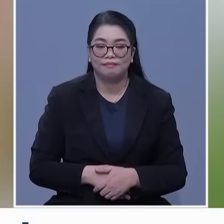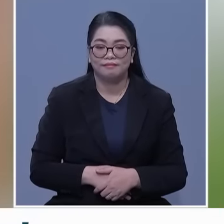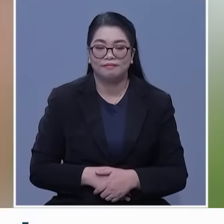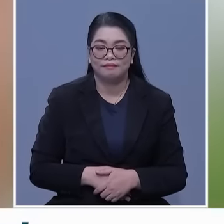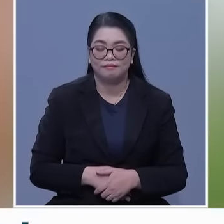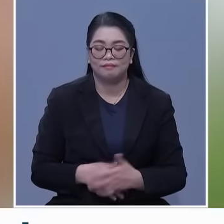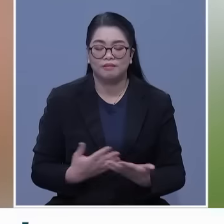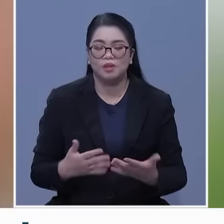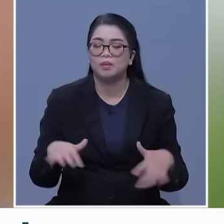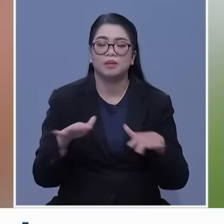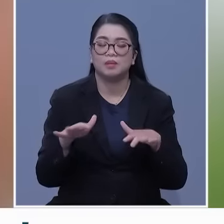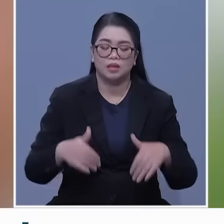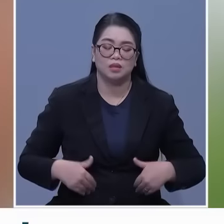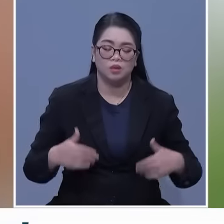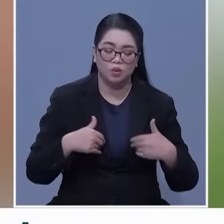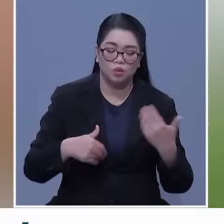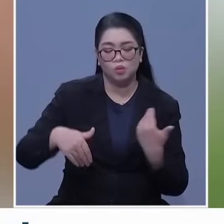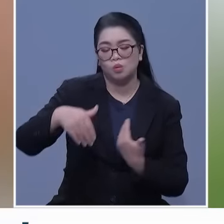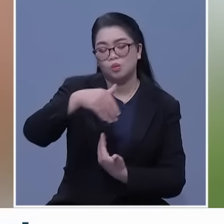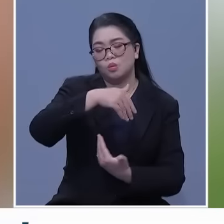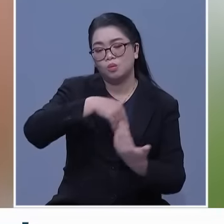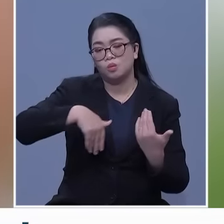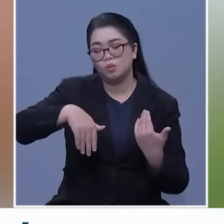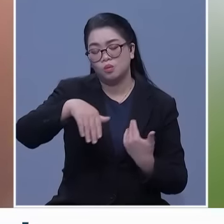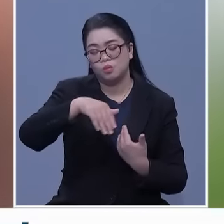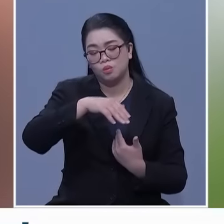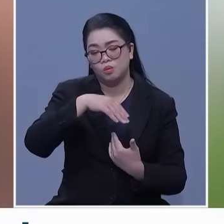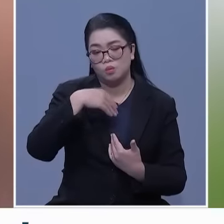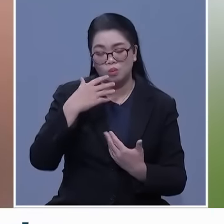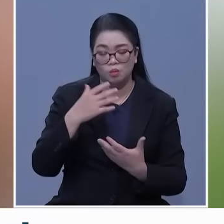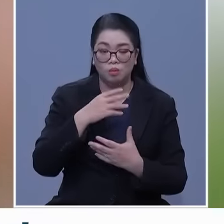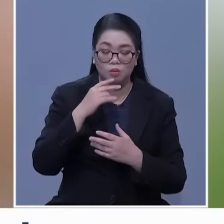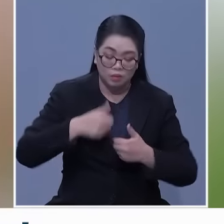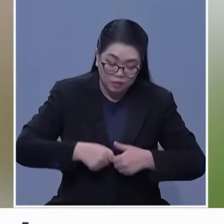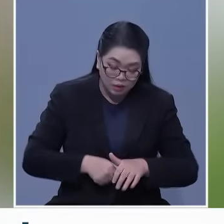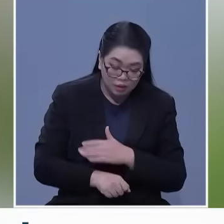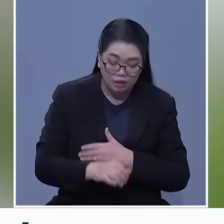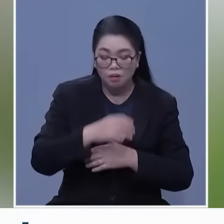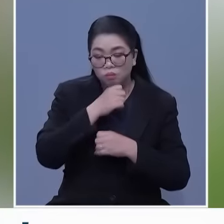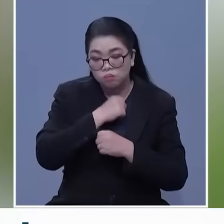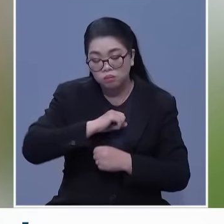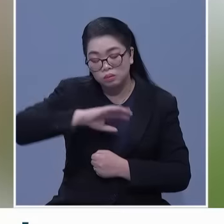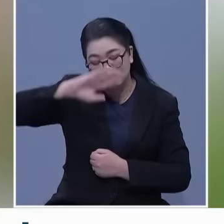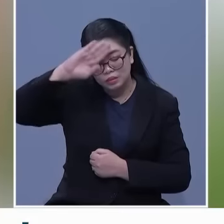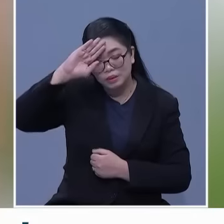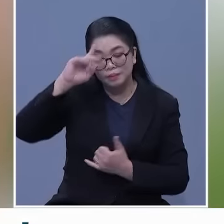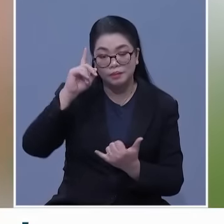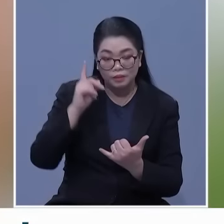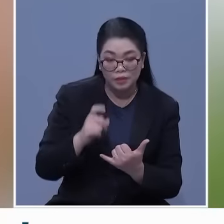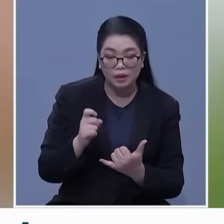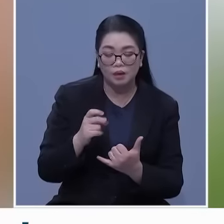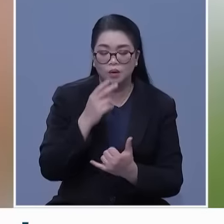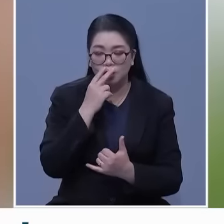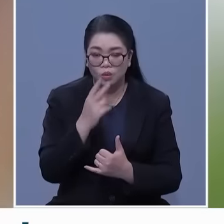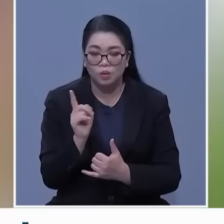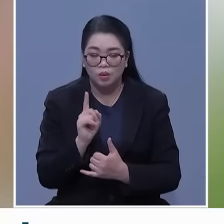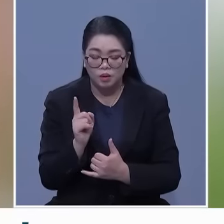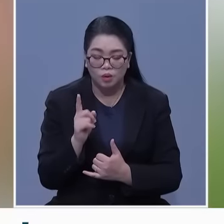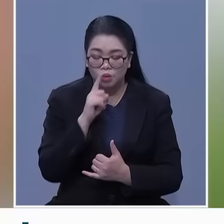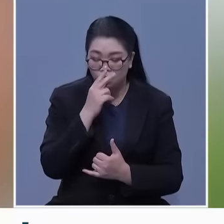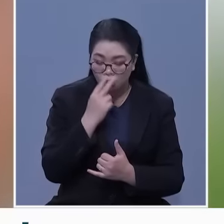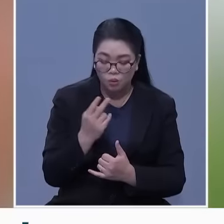มันเป็นวัฏจักรนะก็ต้องล่วงโรยไปตามกาลเวลาอย่าให้ดูที่ผล